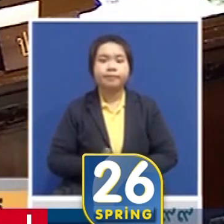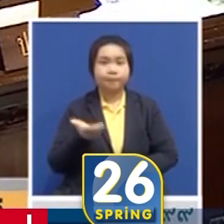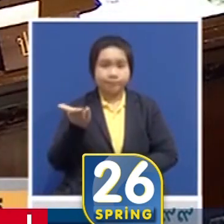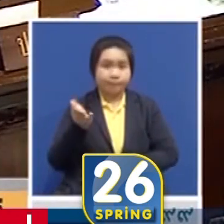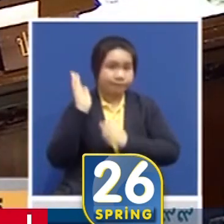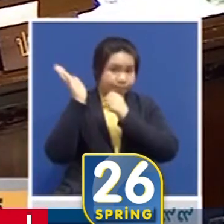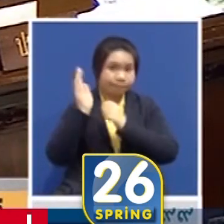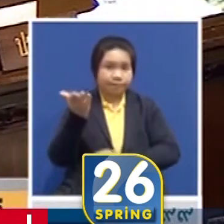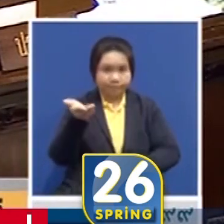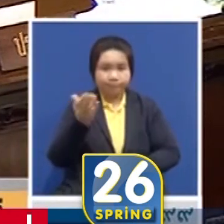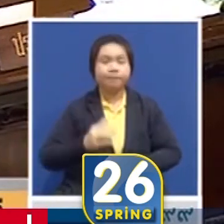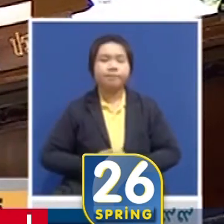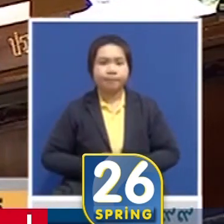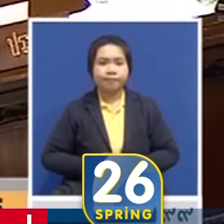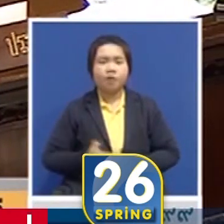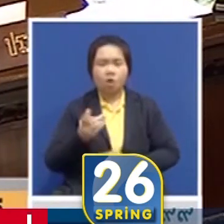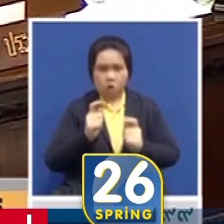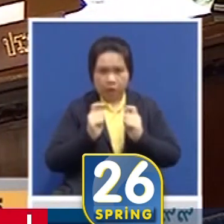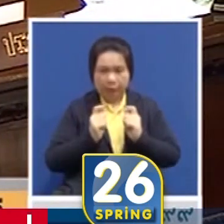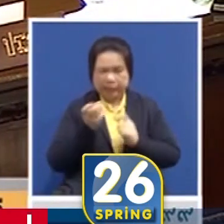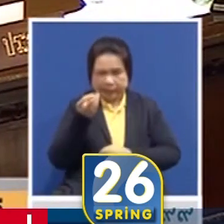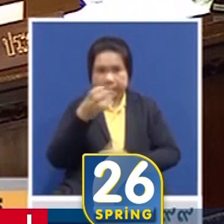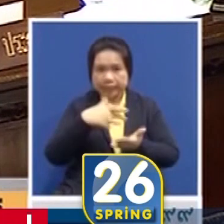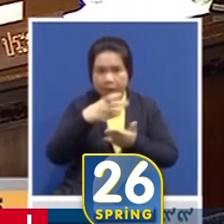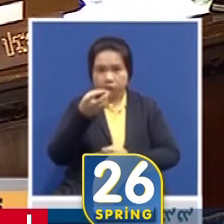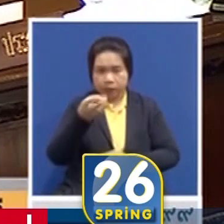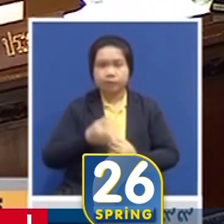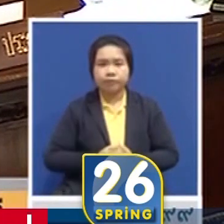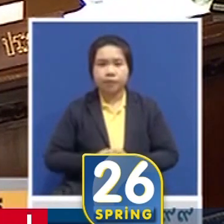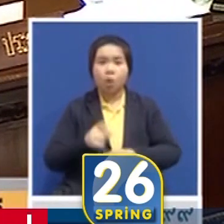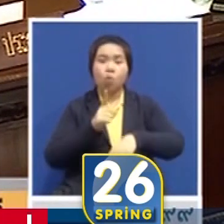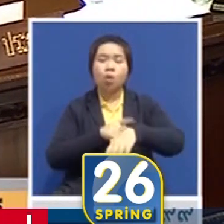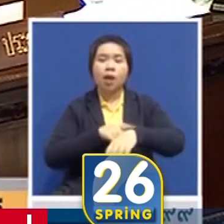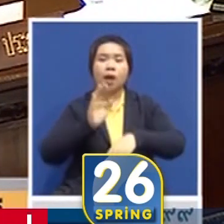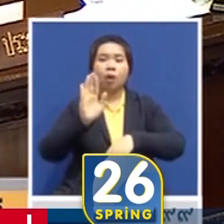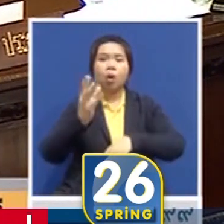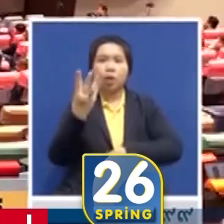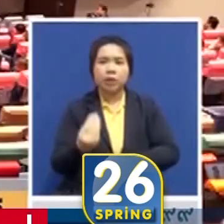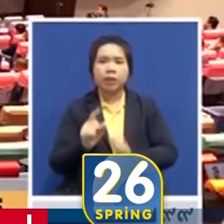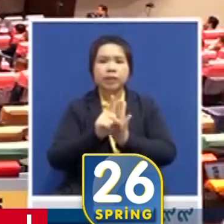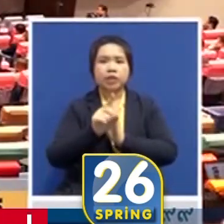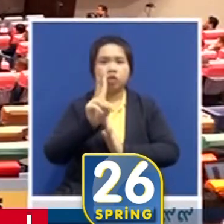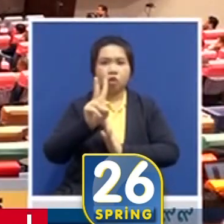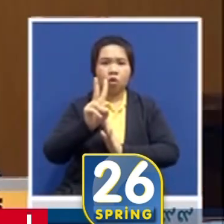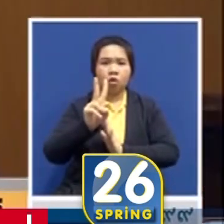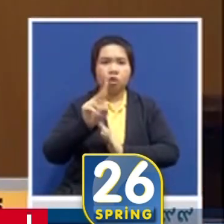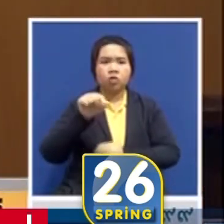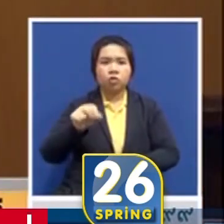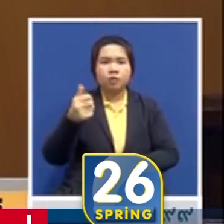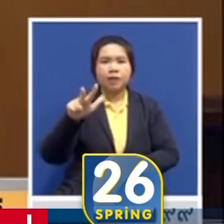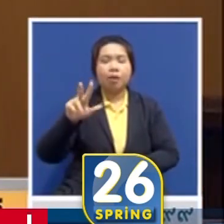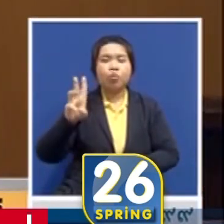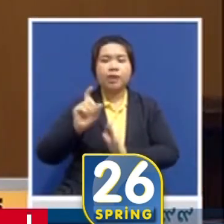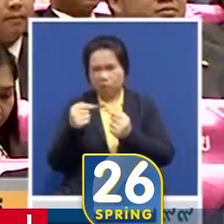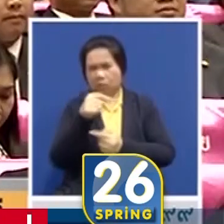าของคดีนะครับโดยระบุว่าได้สอบพยานไปแล้วหลายปากรวมถึงได้มีการสเก็ตภาพคนร้ายเพิ่มเติมและตรวจสอบภาพ